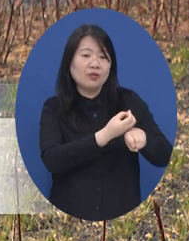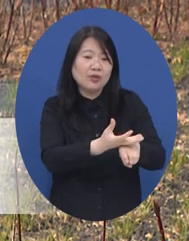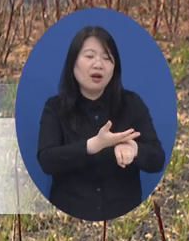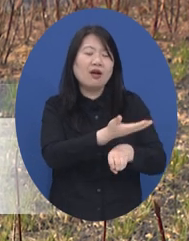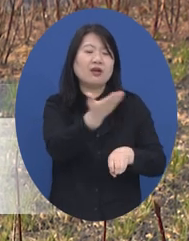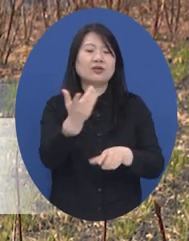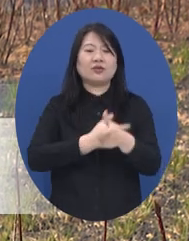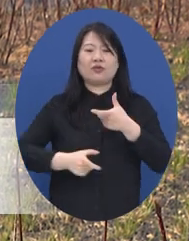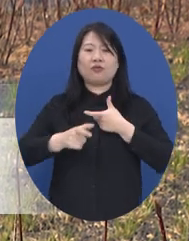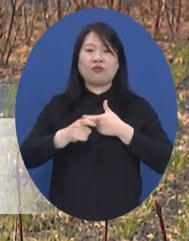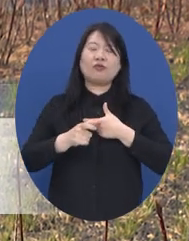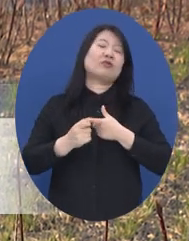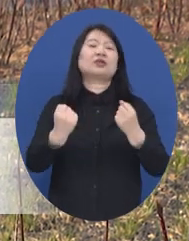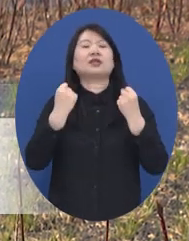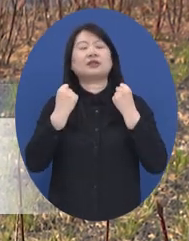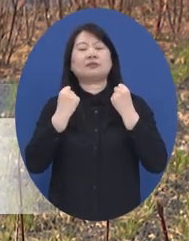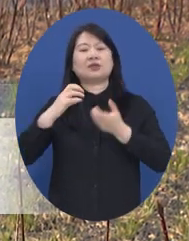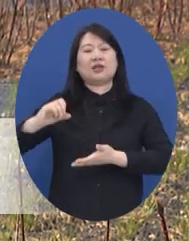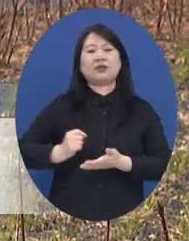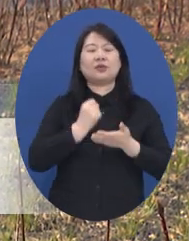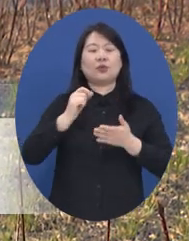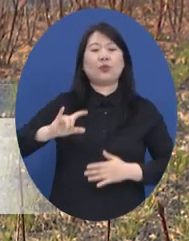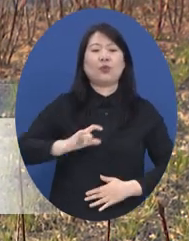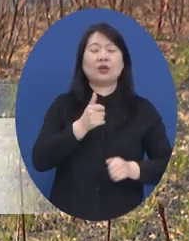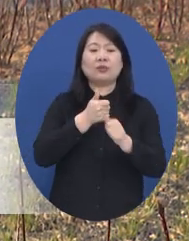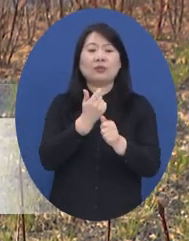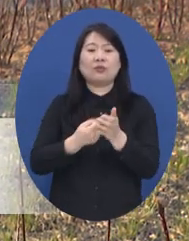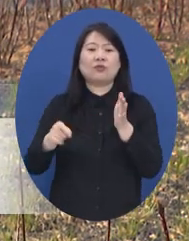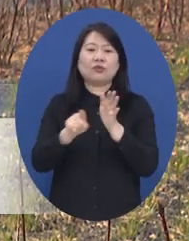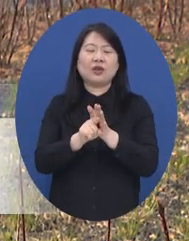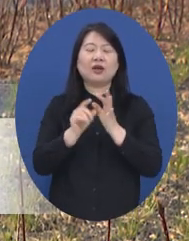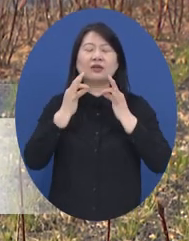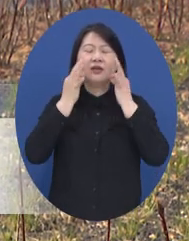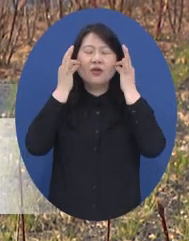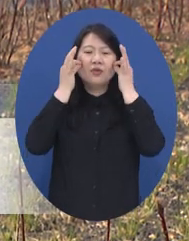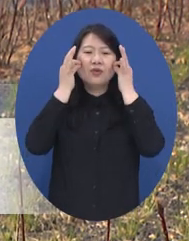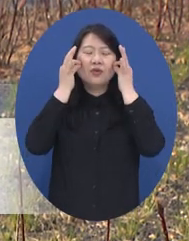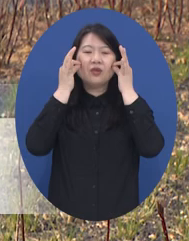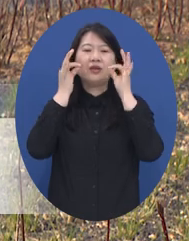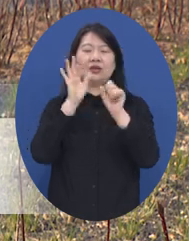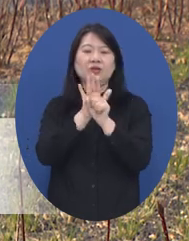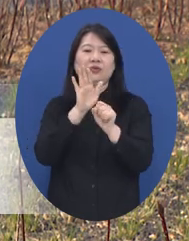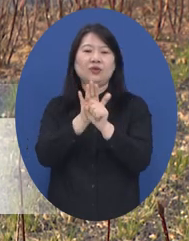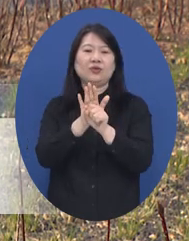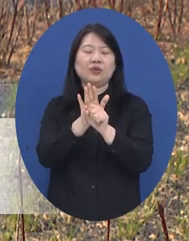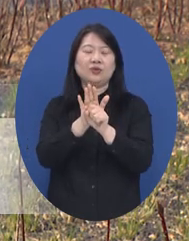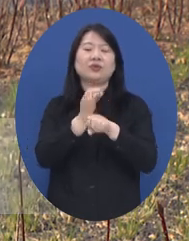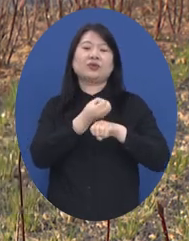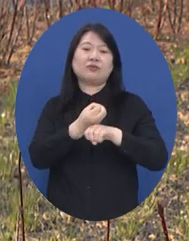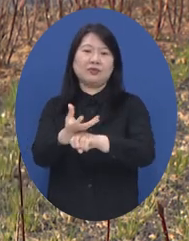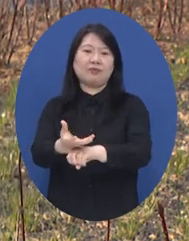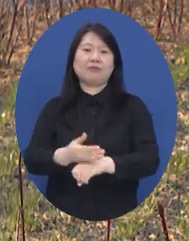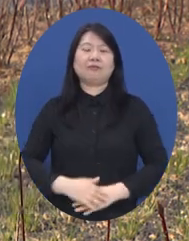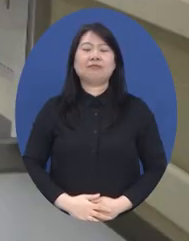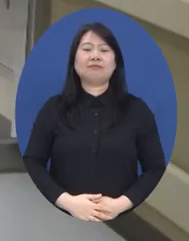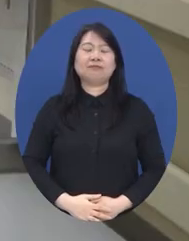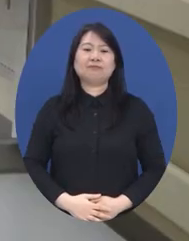그분들이 더욱 힘을 내서 코로나 극복에 최선을 다할 수 있도록 그렇게 잘 전달하겠습니다.